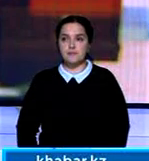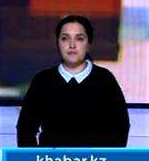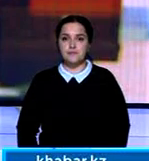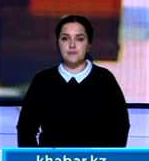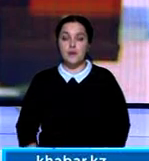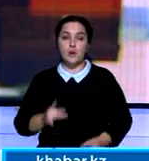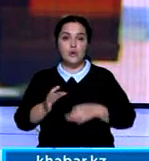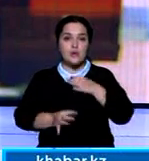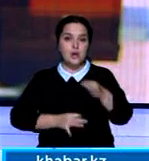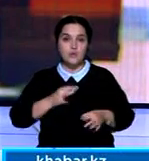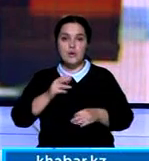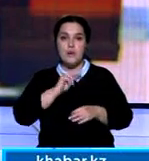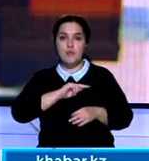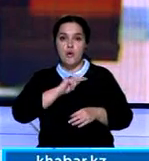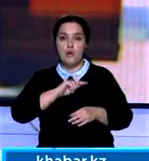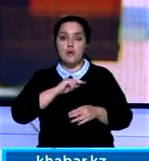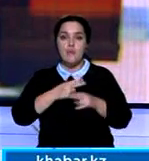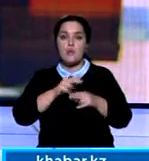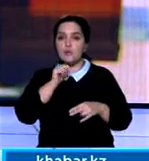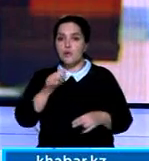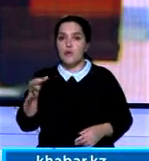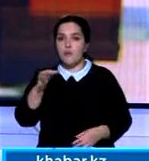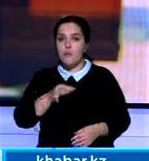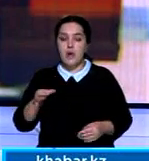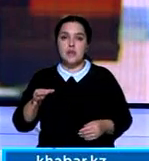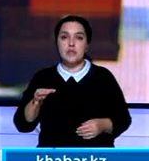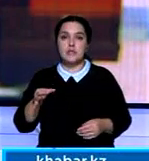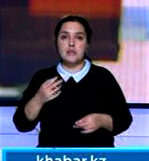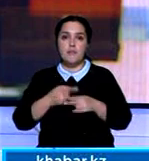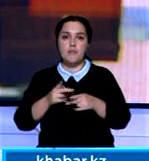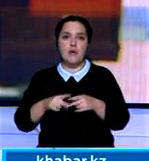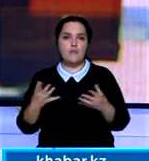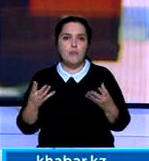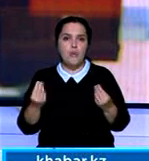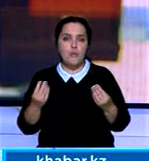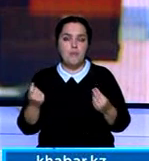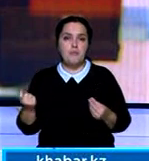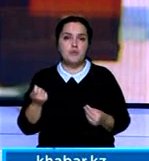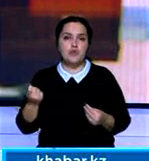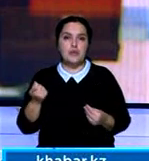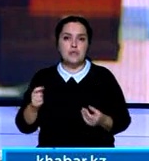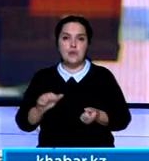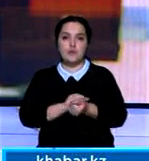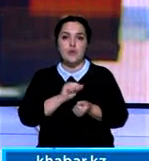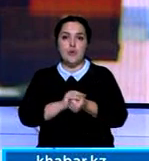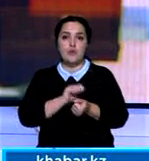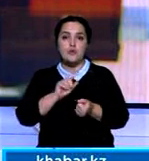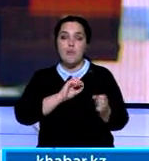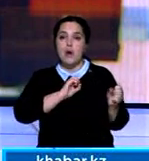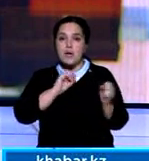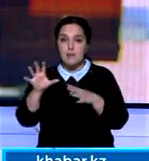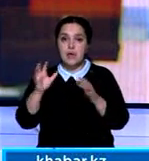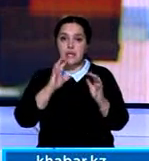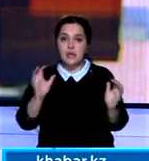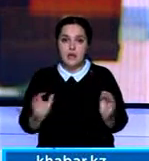Буквально в круглосуточном режиме работают элеваторы Костанайской области, и связано это с высокой влажностью пшеницы. Для того, чтобы отправить ее